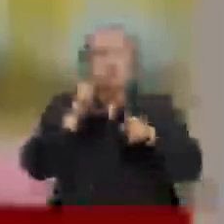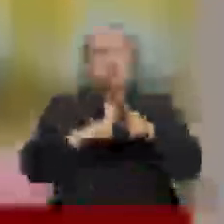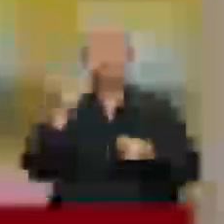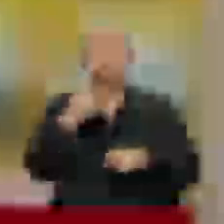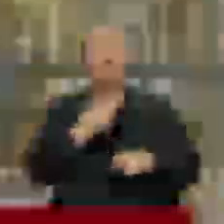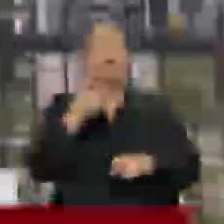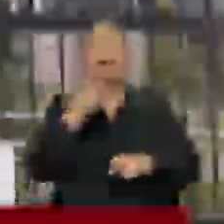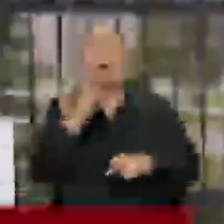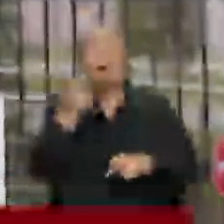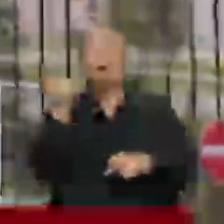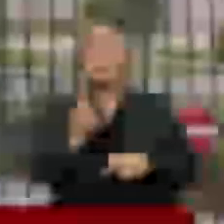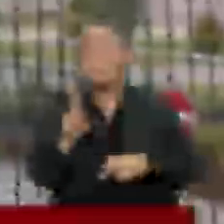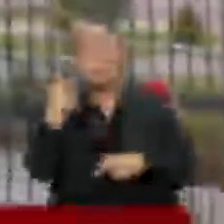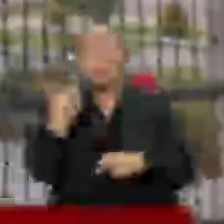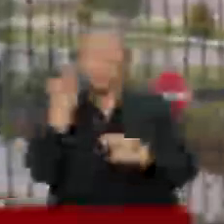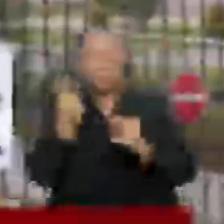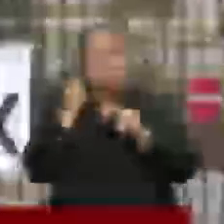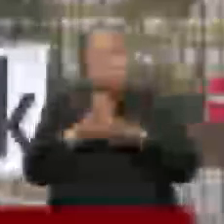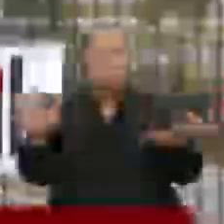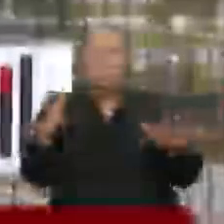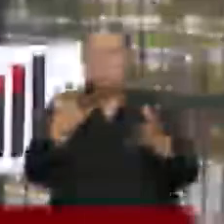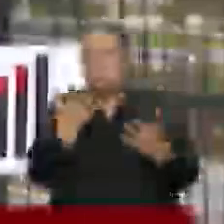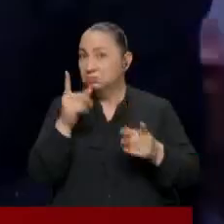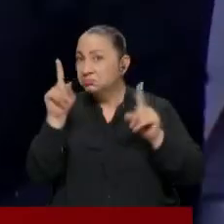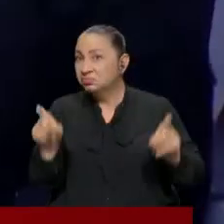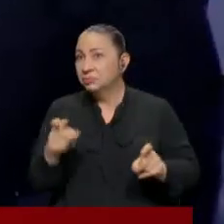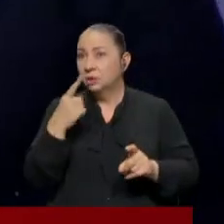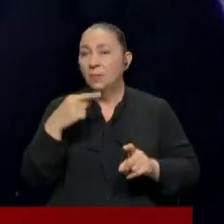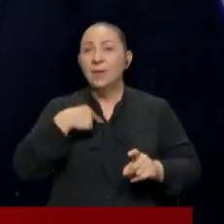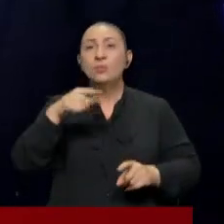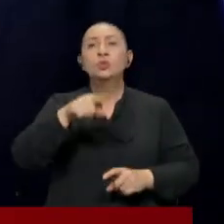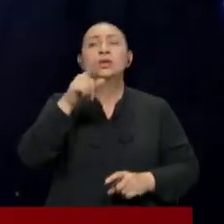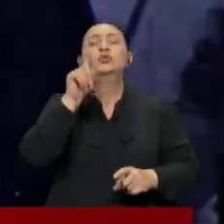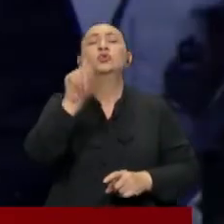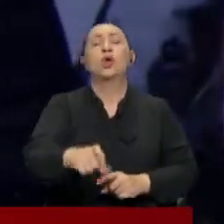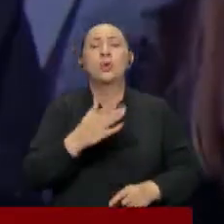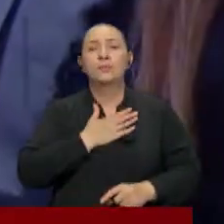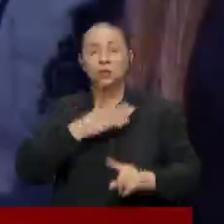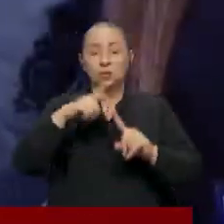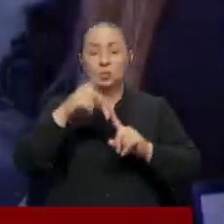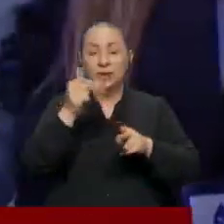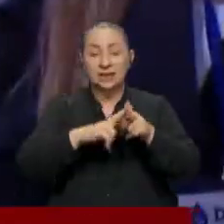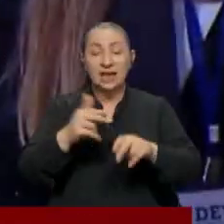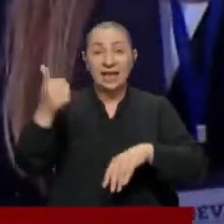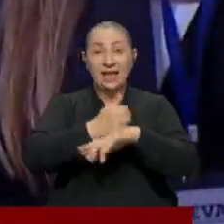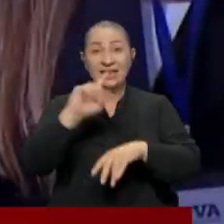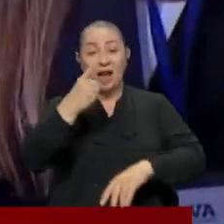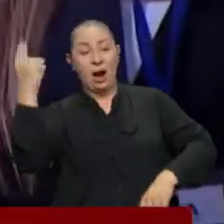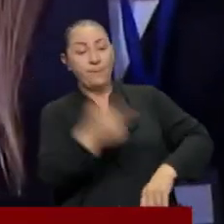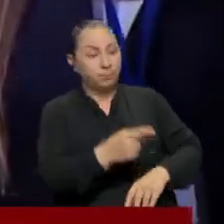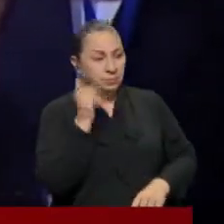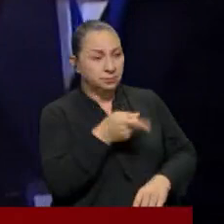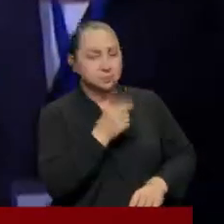yıllık enflasyonu yüzde yetmiş üç olarak duyurmasının yatıyor sorusu soruluyor Ben burada soruyorum Türk iktidarın